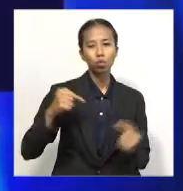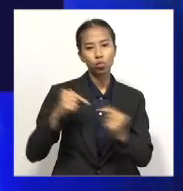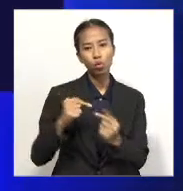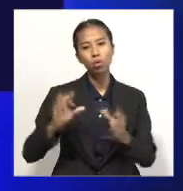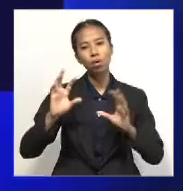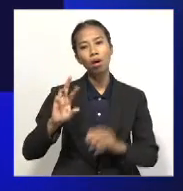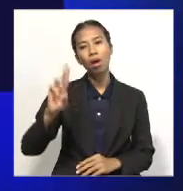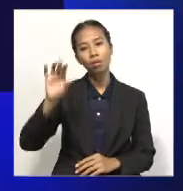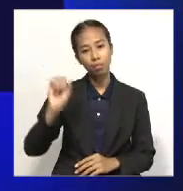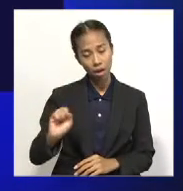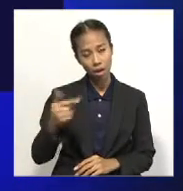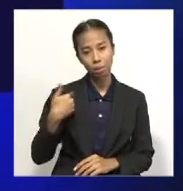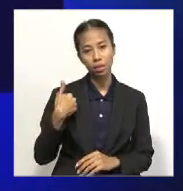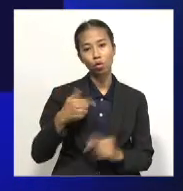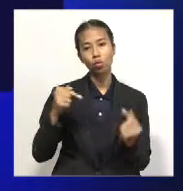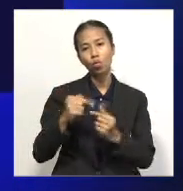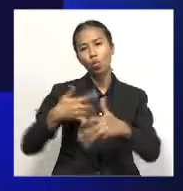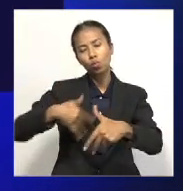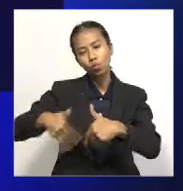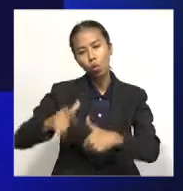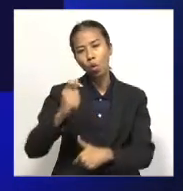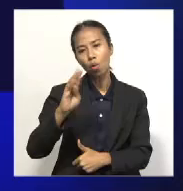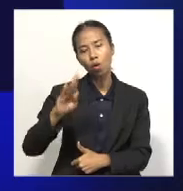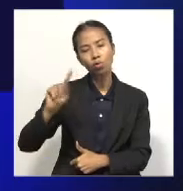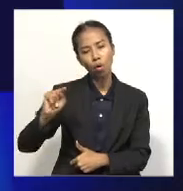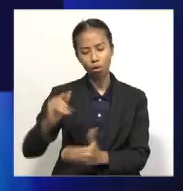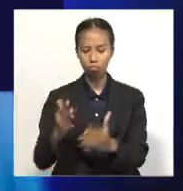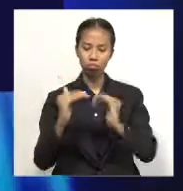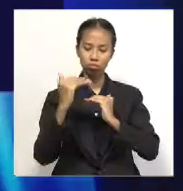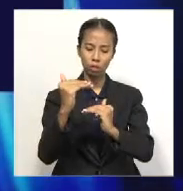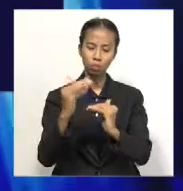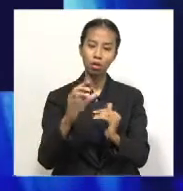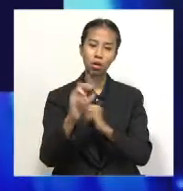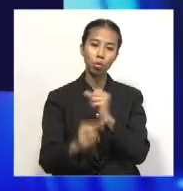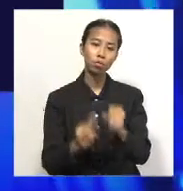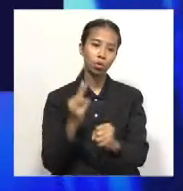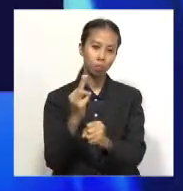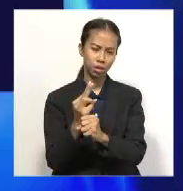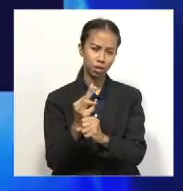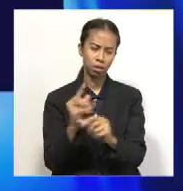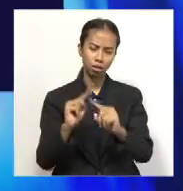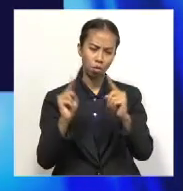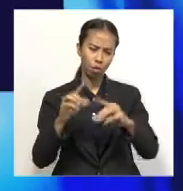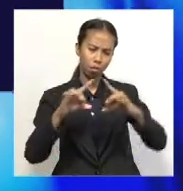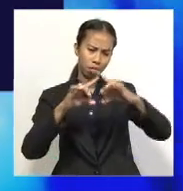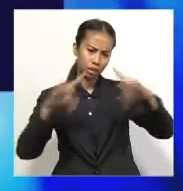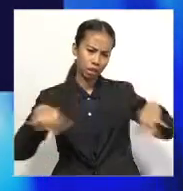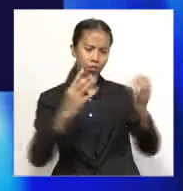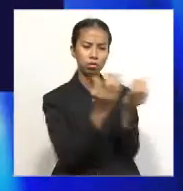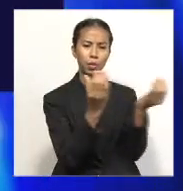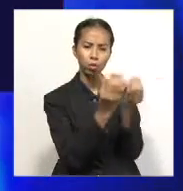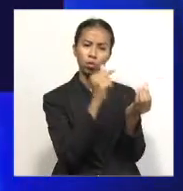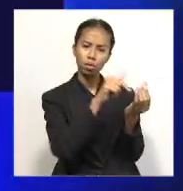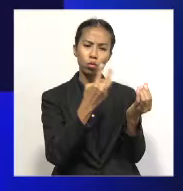สภาและตำแหน่งผู้บริหารท้องถิ่นเป็นเวลา2ปีซึ่งถูกมองว่าขัดต่อหลักสิทธิเสรีภาพตามรัฐธรรมนู